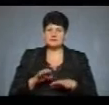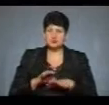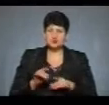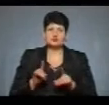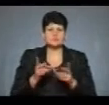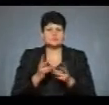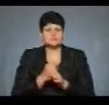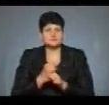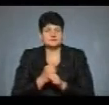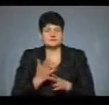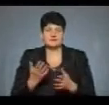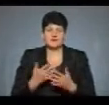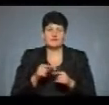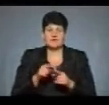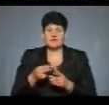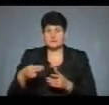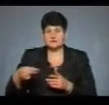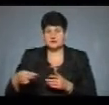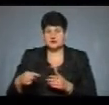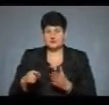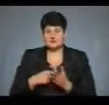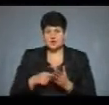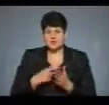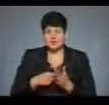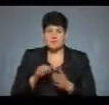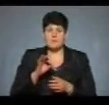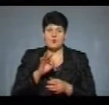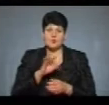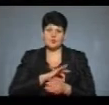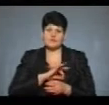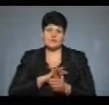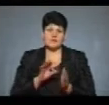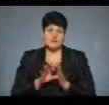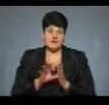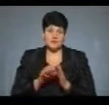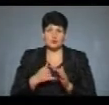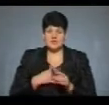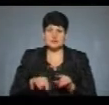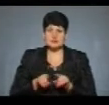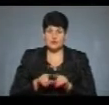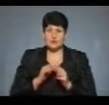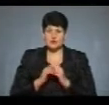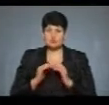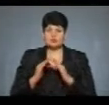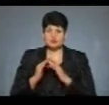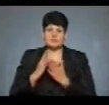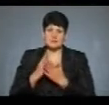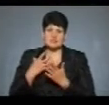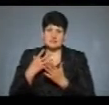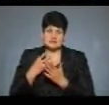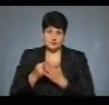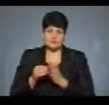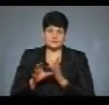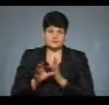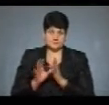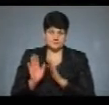мають робити. Відповідно, вони розписуються в зошиті по користуванню електроенергією, оскільки в нас також кожен будиночок має своє підключення